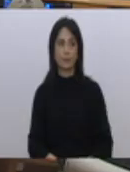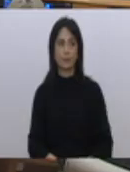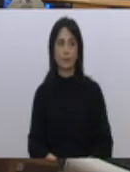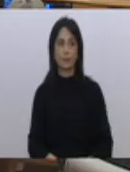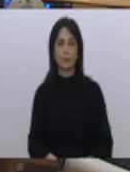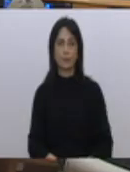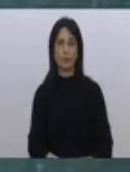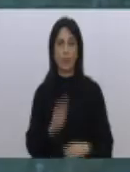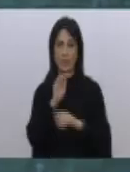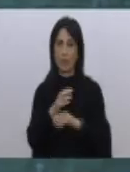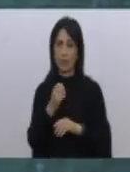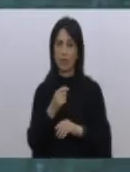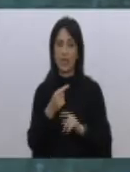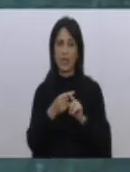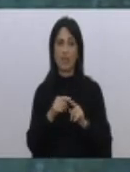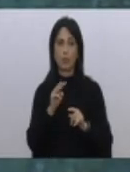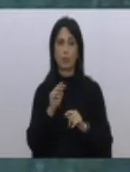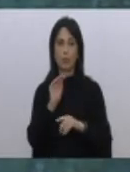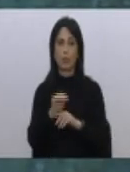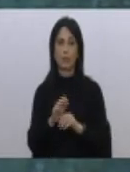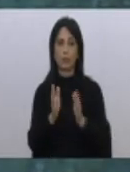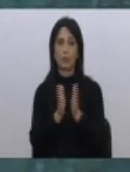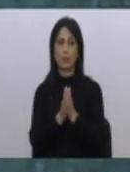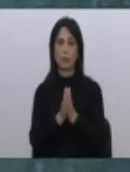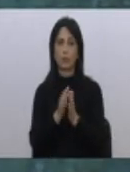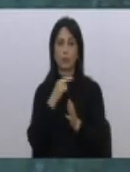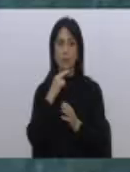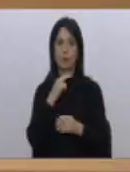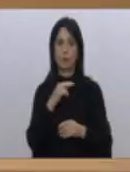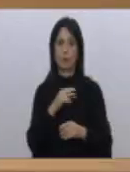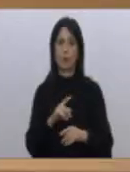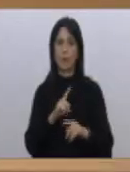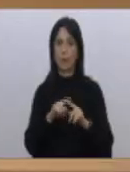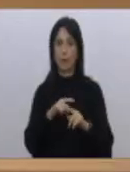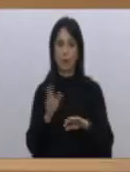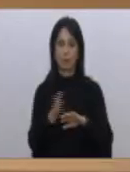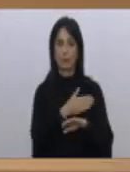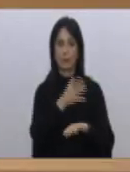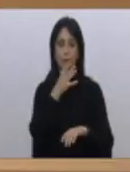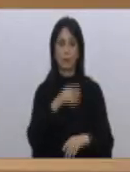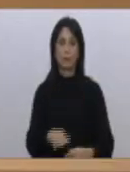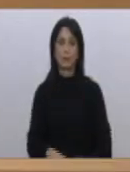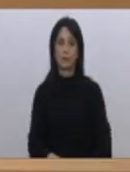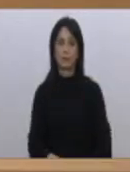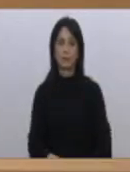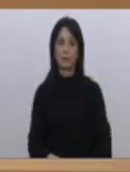უკვე დაგემატეთ და კიდე ნახევარწუთს დაგემატებთ, ხოთ მე აქციათ ხო? ესე მალე გადის ხანდახან.